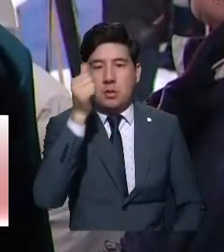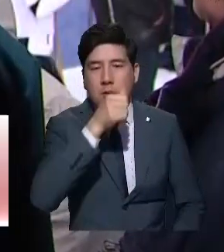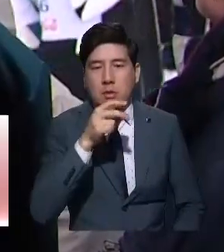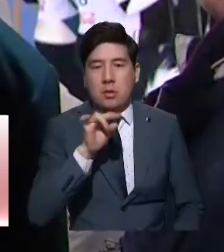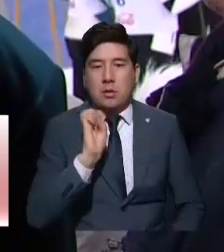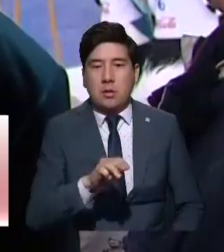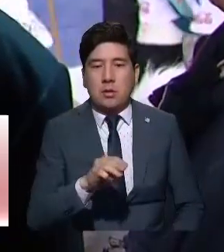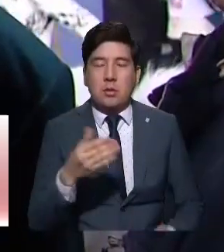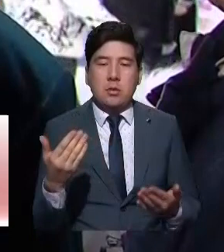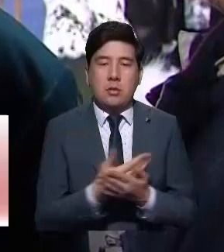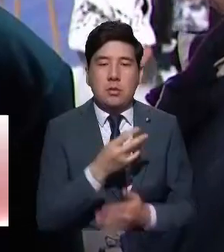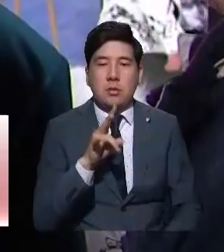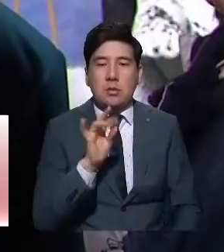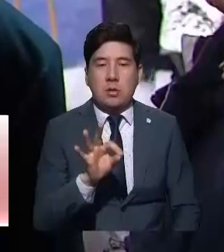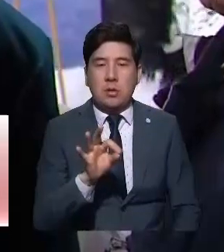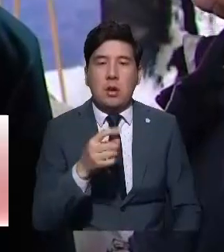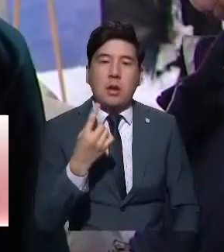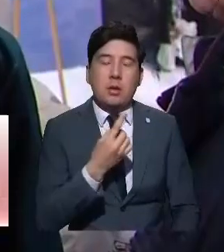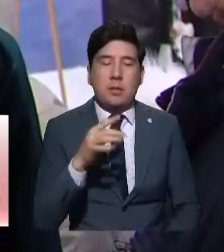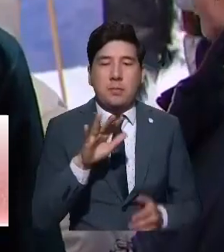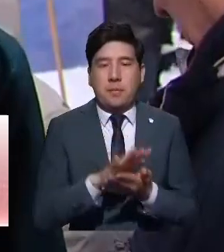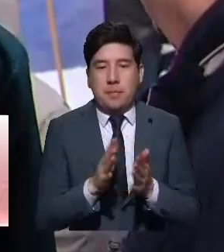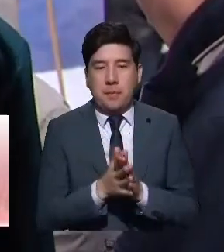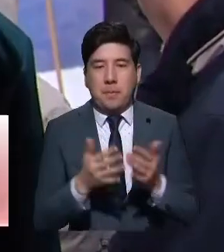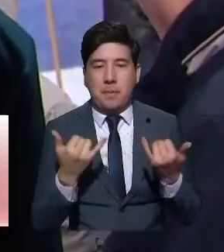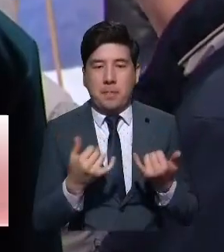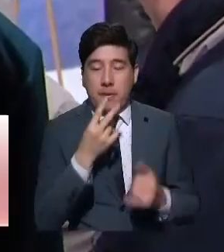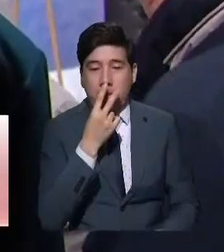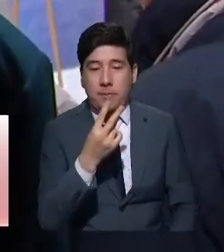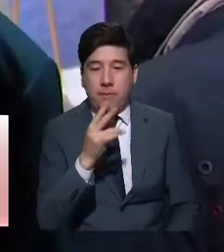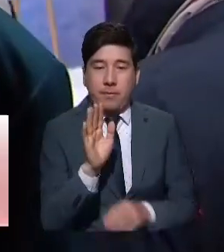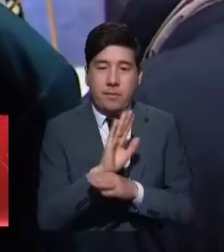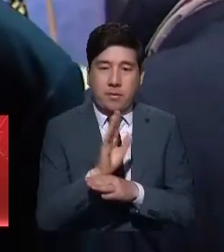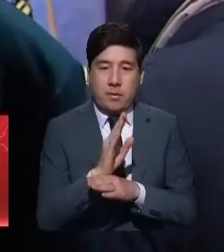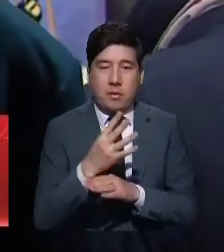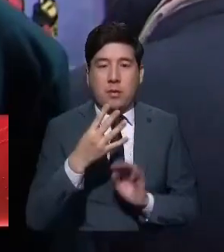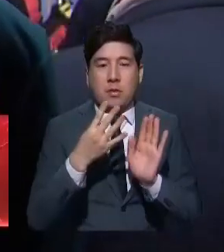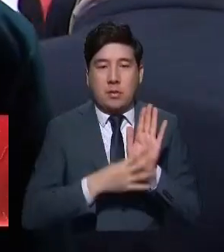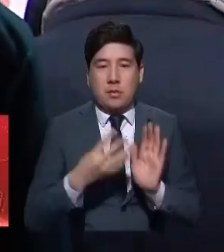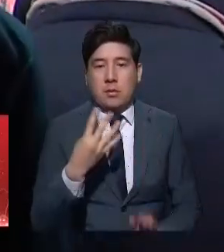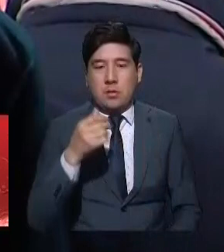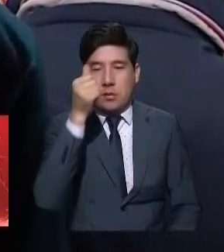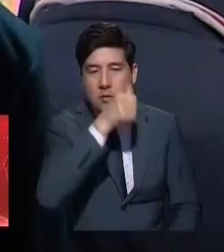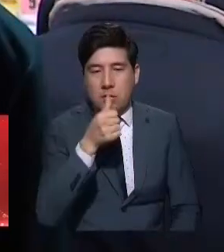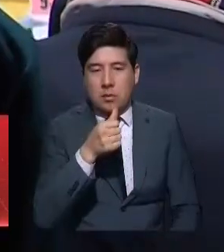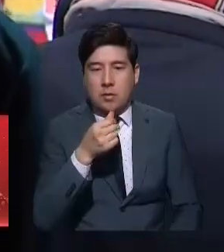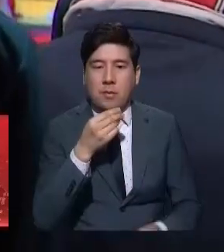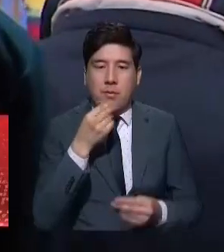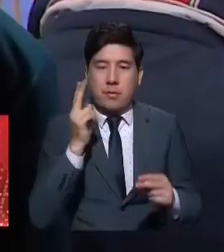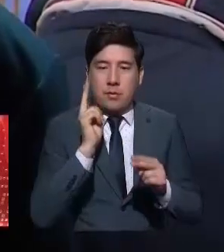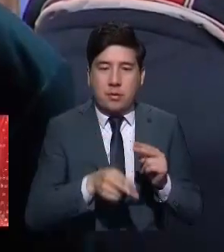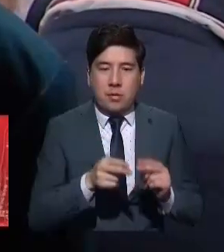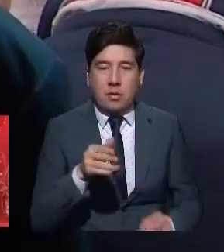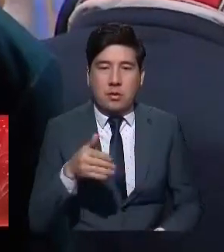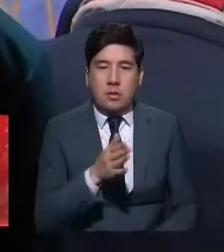так много, на самом деле это один момент. Сегодня мы видели видео с 94 года и мой финишный